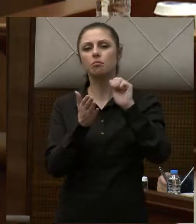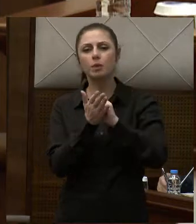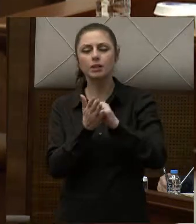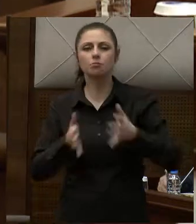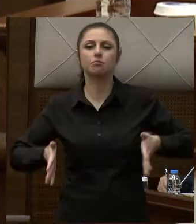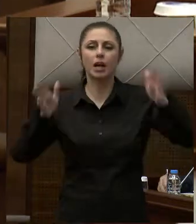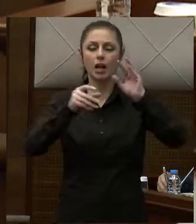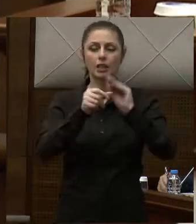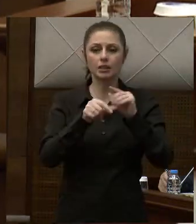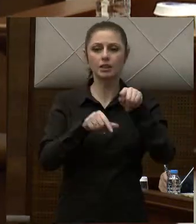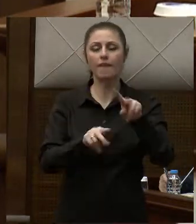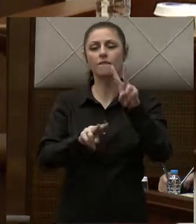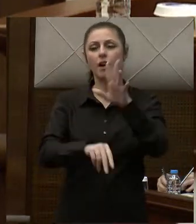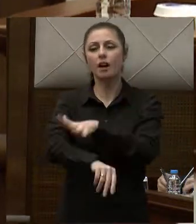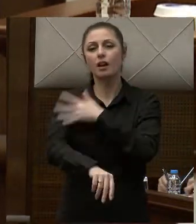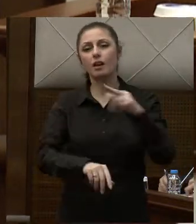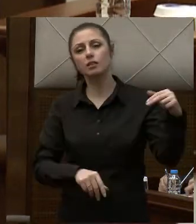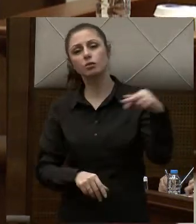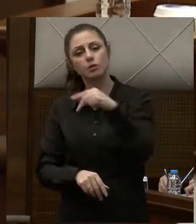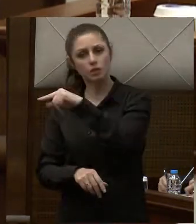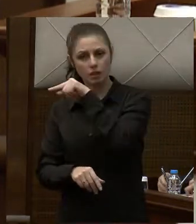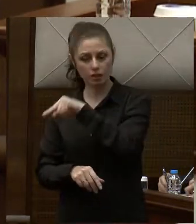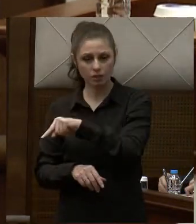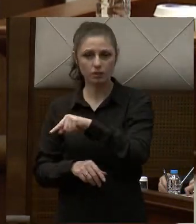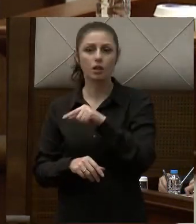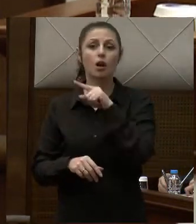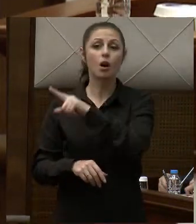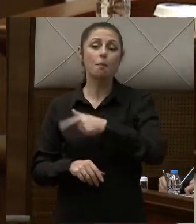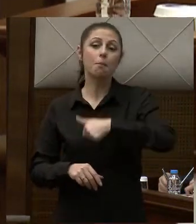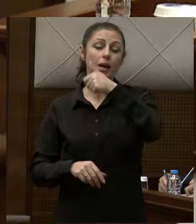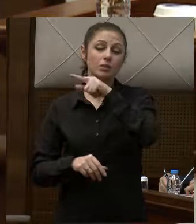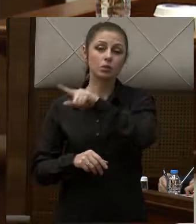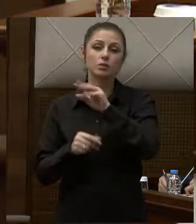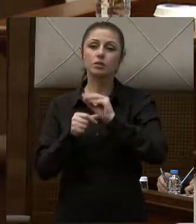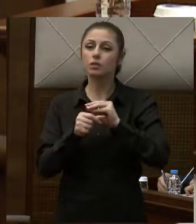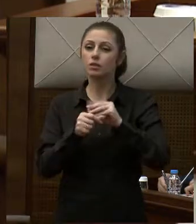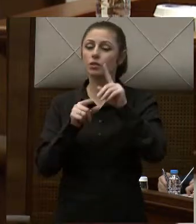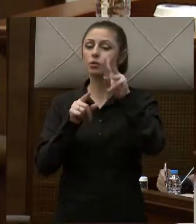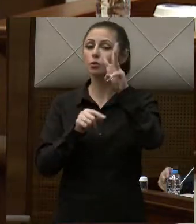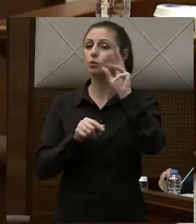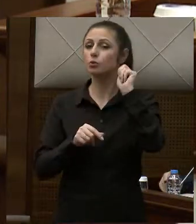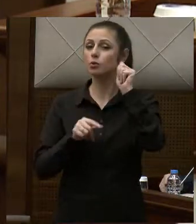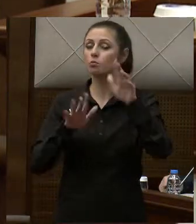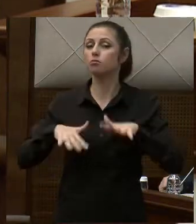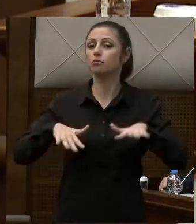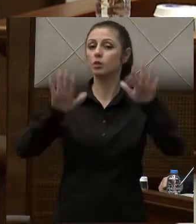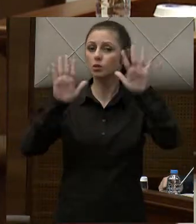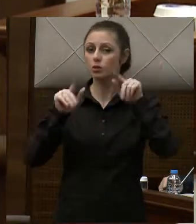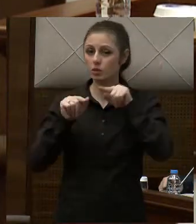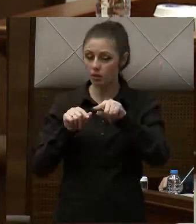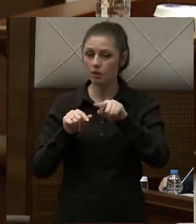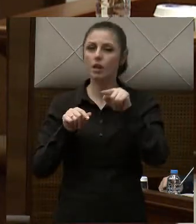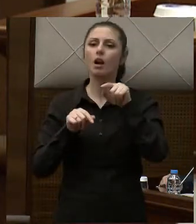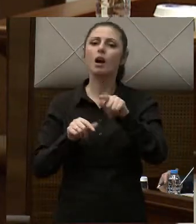Gazeteciler sendikasında aynı gün yaptığı toplantıda patronların 3 günlük boykotları süresince Basın adlı bir gazete